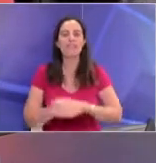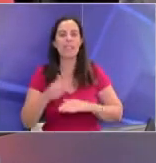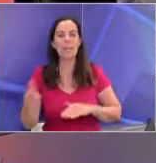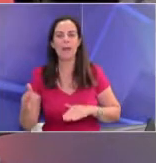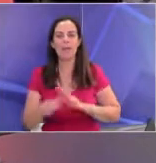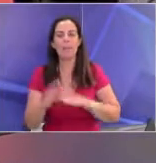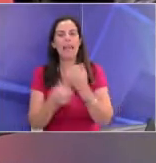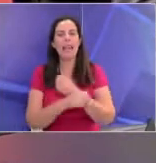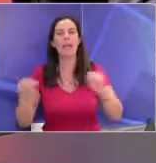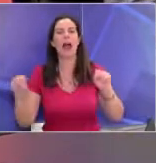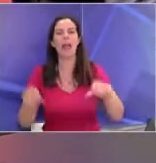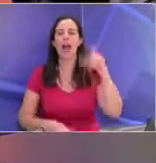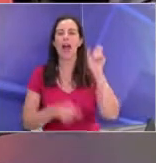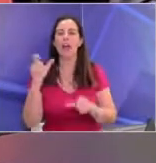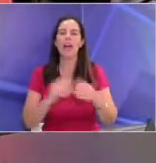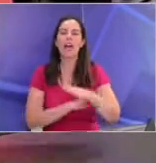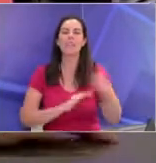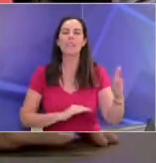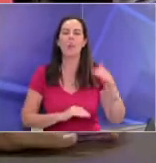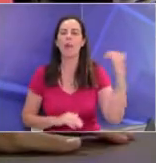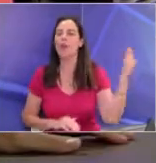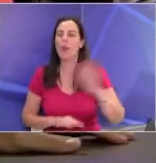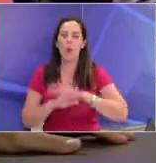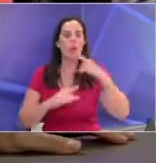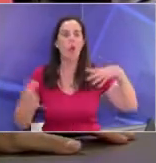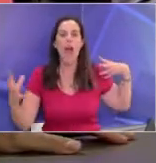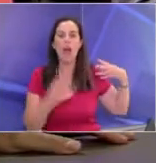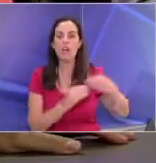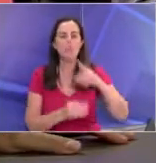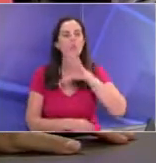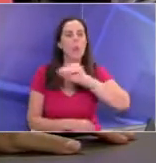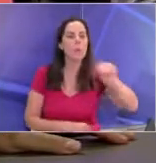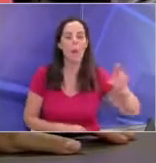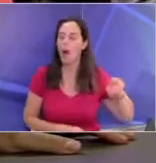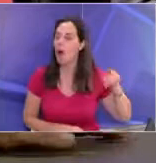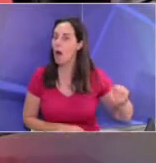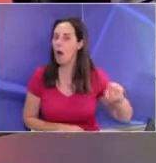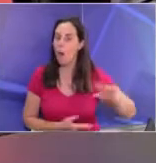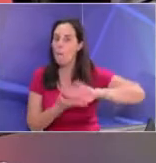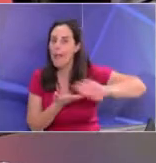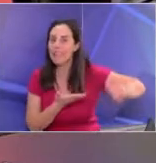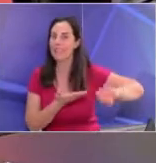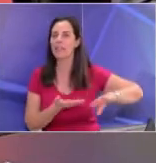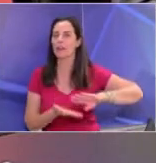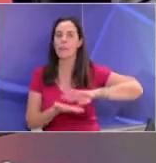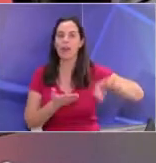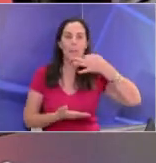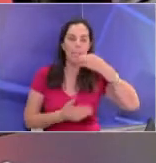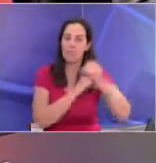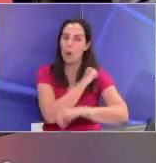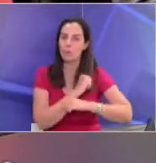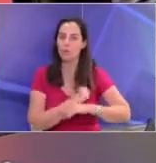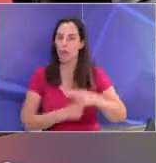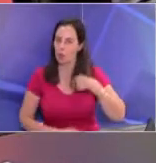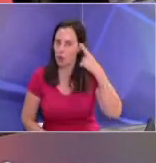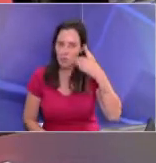זה ימין ליברלי. זה אנשים שיודעים. השמאל הוא כל החיים, כל השנים הוא זה שסותם את הפיות. הוא זה שמדיר מרצים מהאוניברסיטאות.